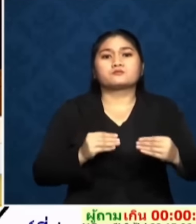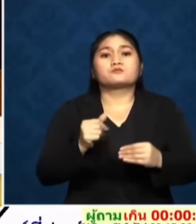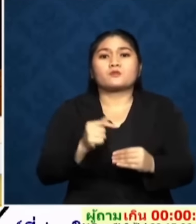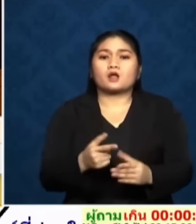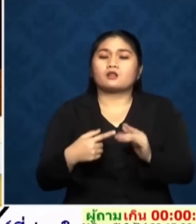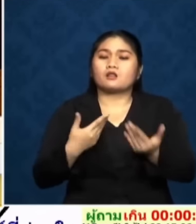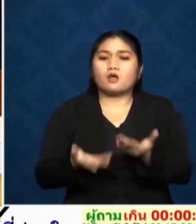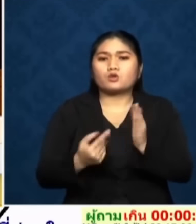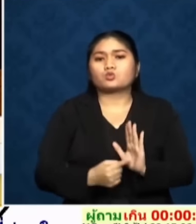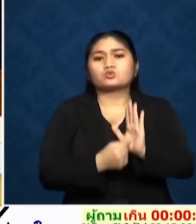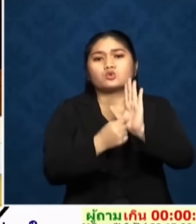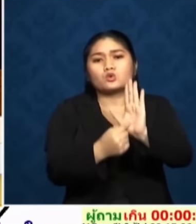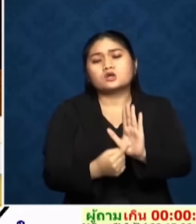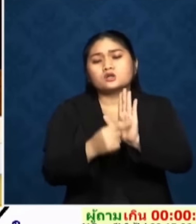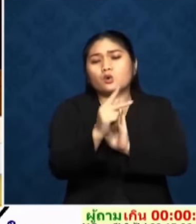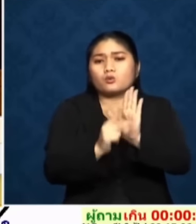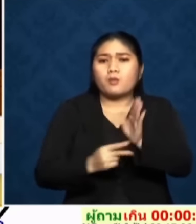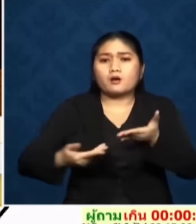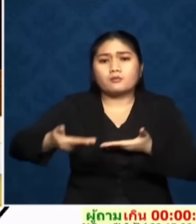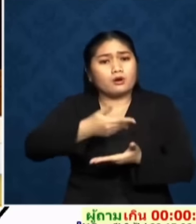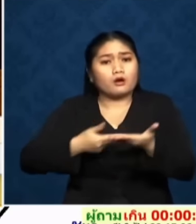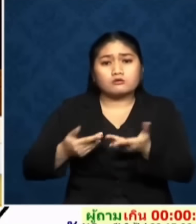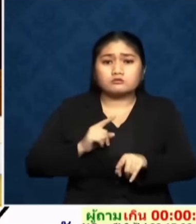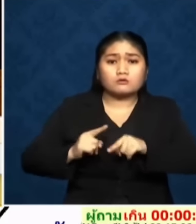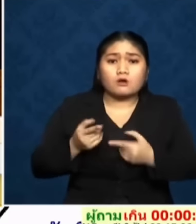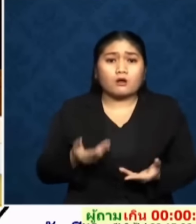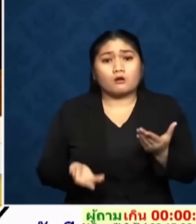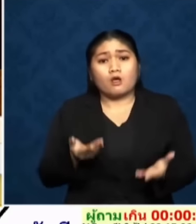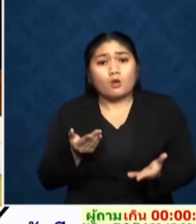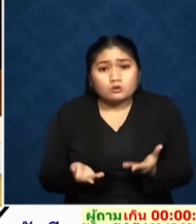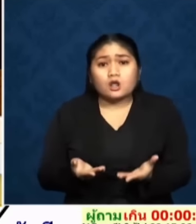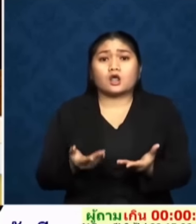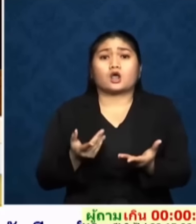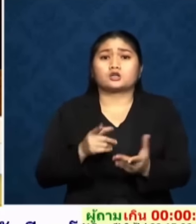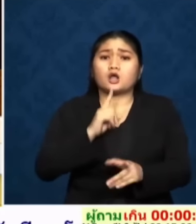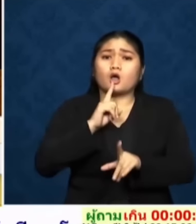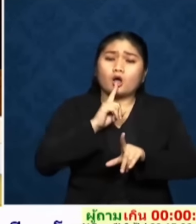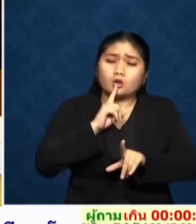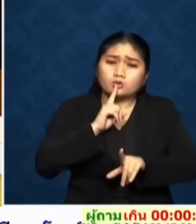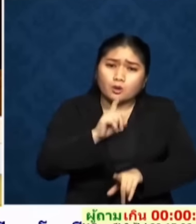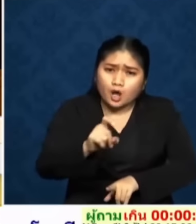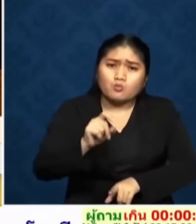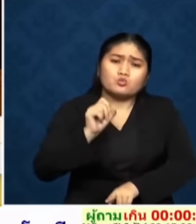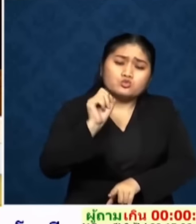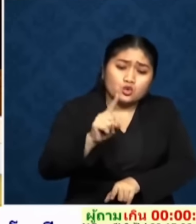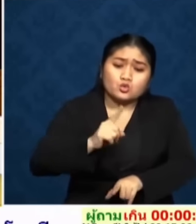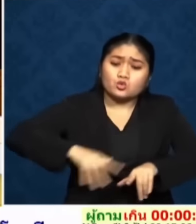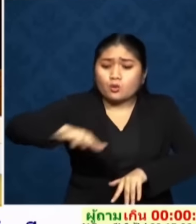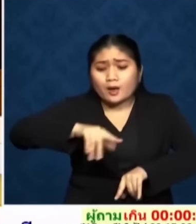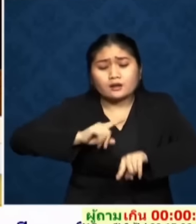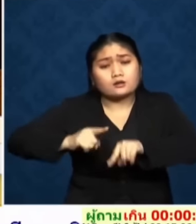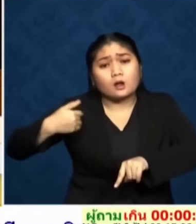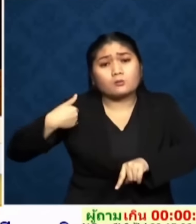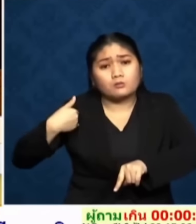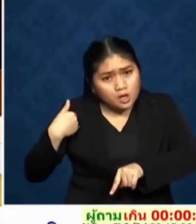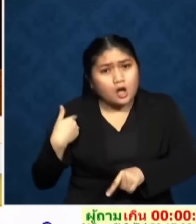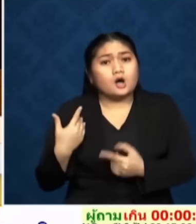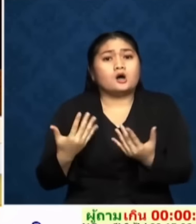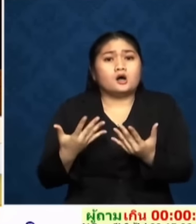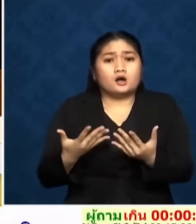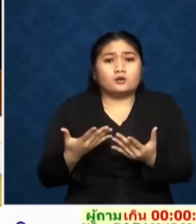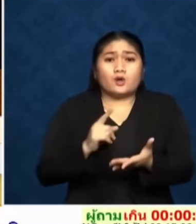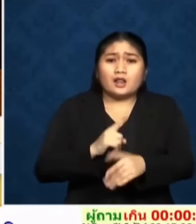หมายหรือปรึกษาหารือหรือการถามกระทู้สดเดี๋ยวกระทู้ทั่วไปก็อย่างนี้ครับเราไม่ได้ปล่อยให้มากมายเสียเ